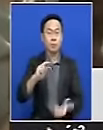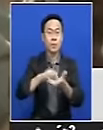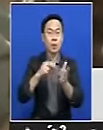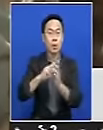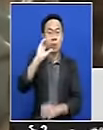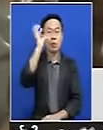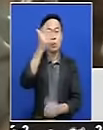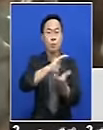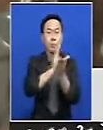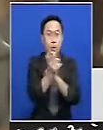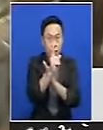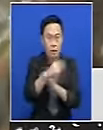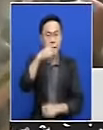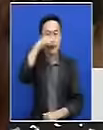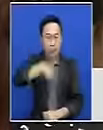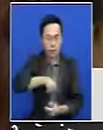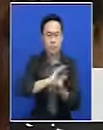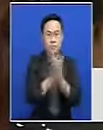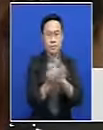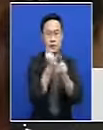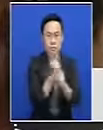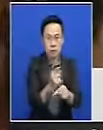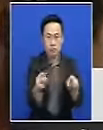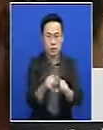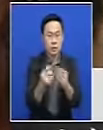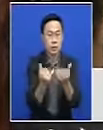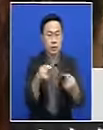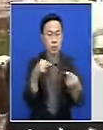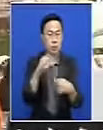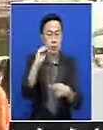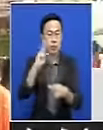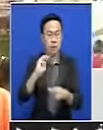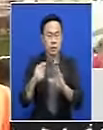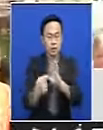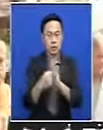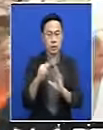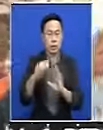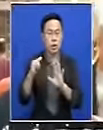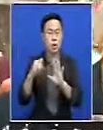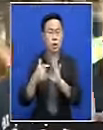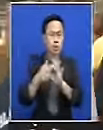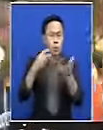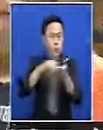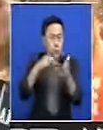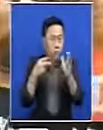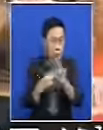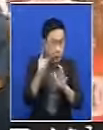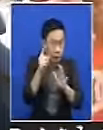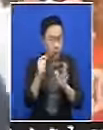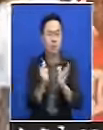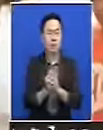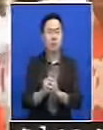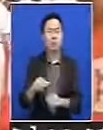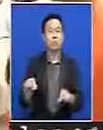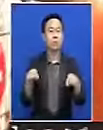ยนแปลงอย่างไรประเทศไทยจะเปลี่ยนไปตามนั้นนอกจากนี้ดาวมฤตยูเปรียบเป็นพระศิวะที่เป็นราชาของทุกราศีโด